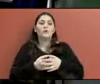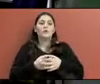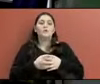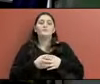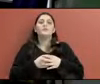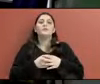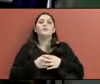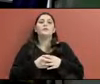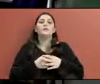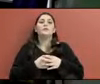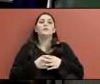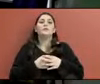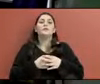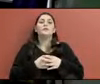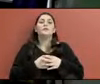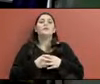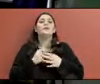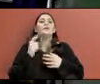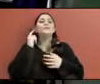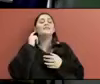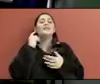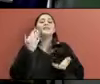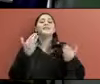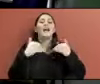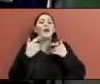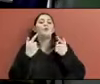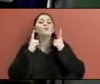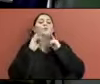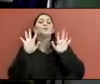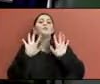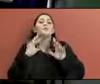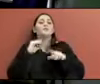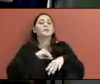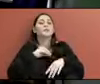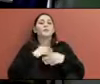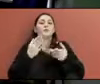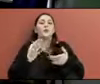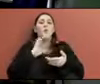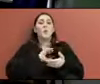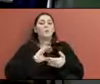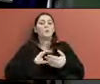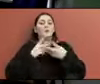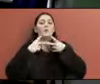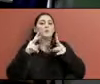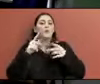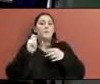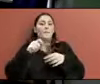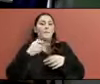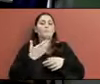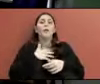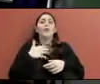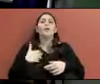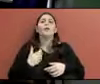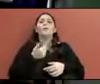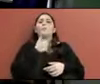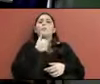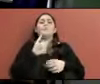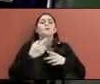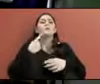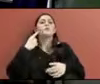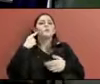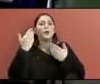Sesiniz geldi, duymadınız zannedersem. KODA'nın açılımını yapayım ben size. Anne babası işitme engelli